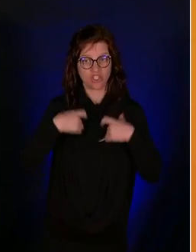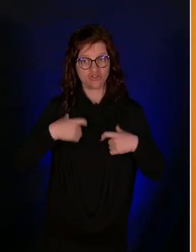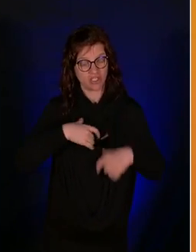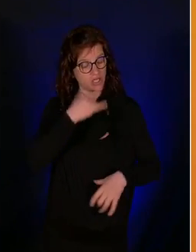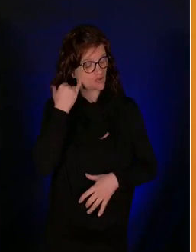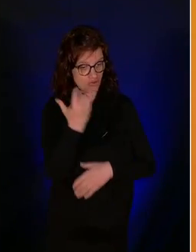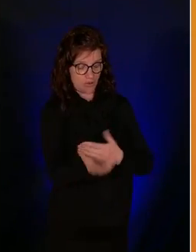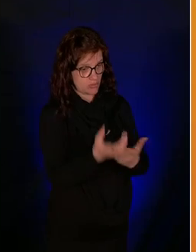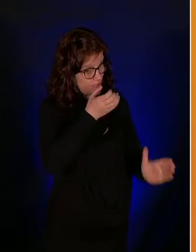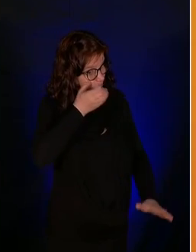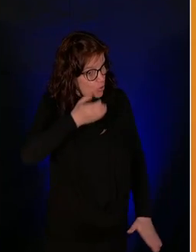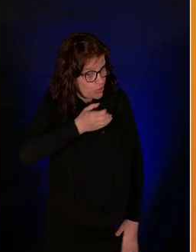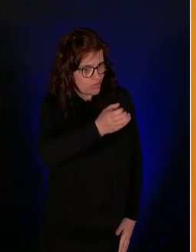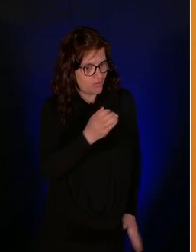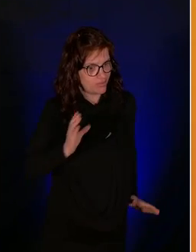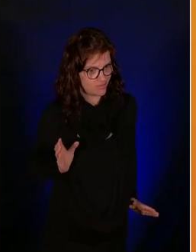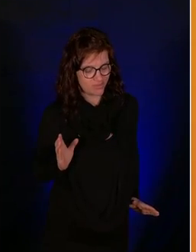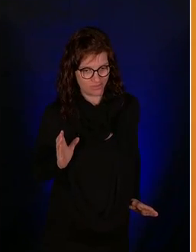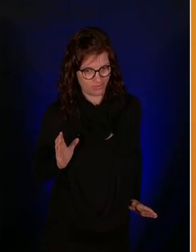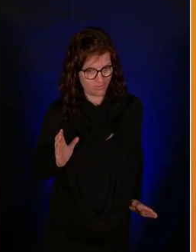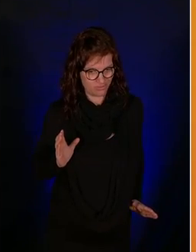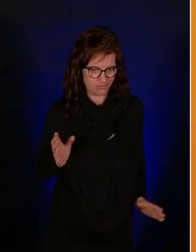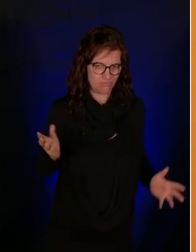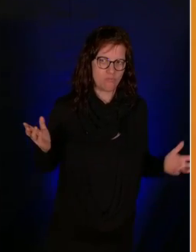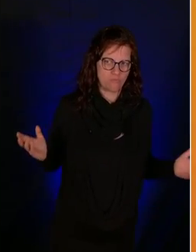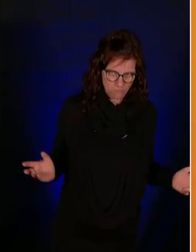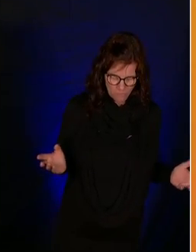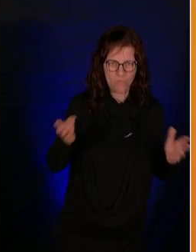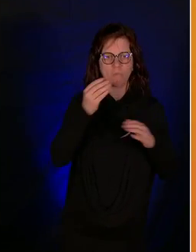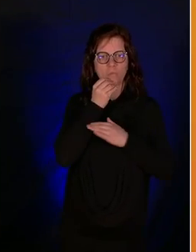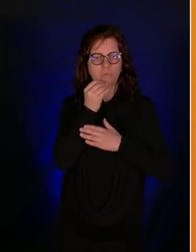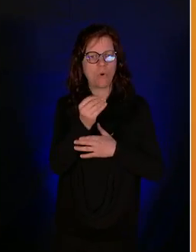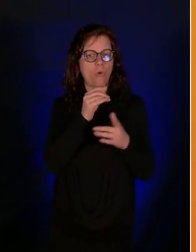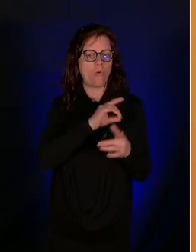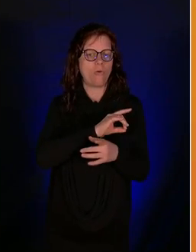sont à l'écoute de ce qu'on peut proposer maintenant. Alors, on